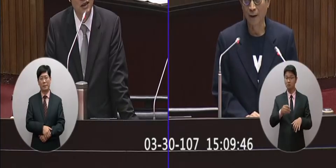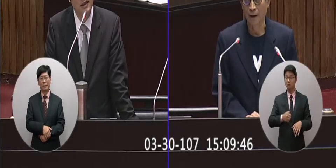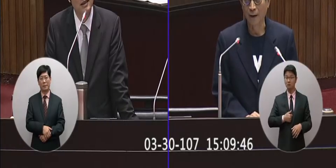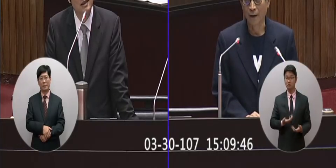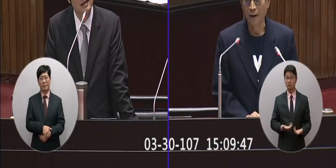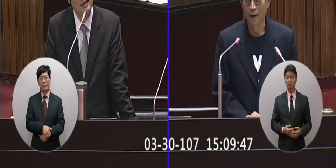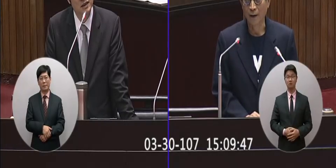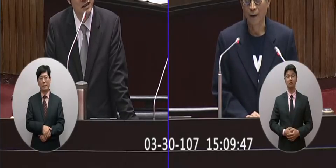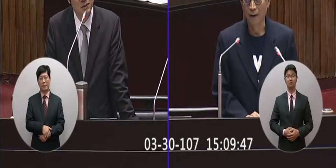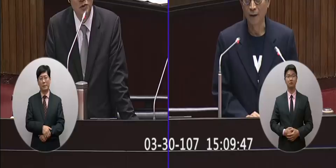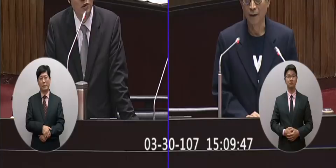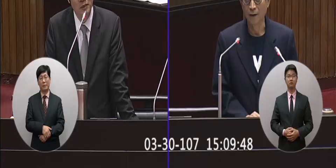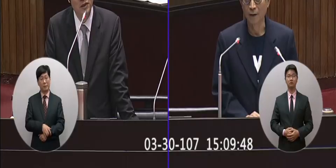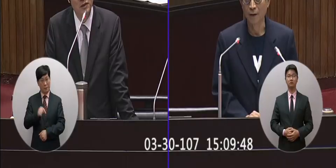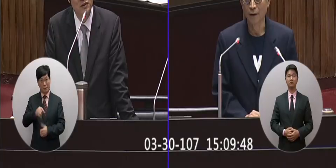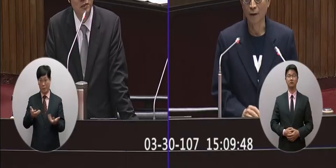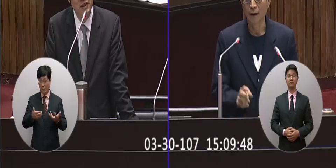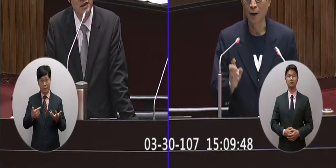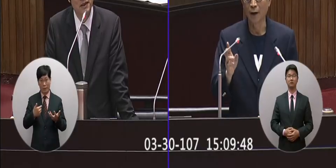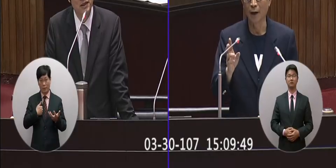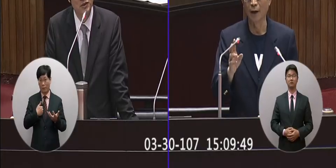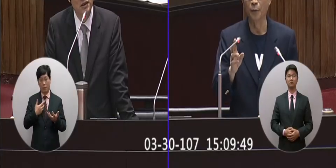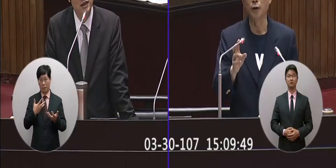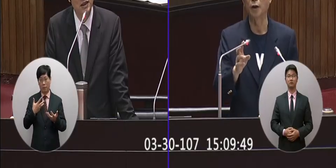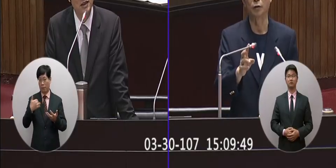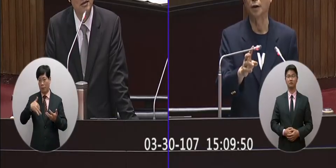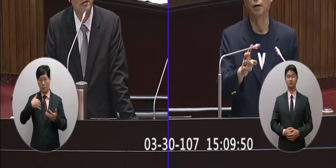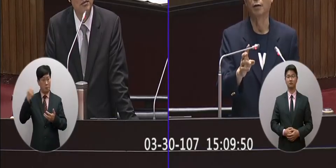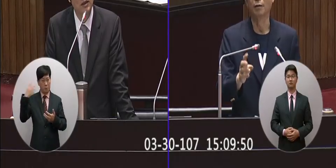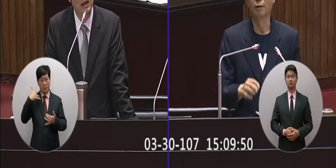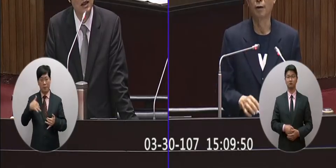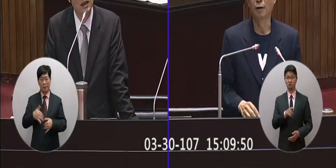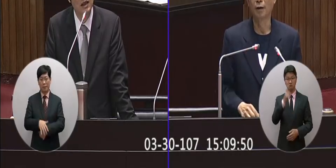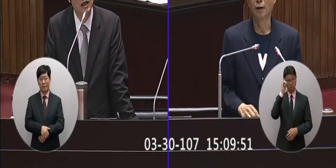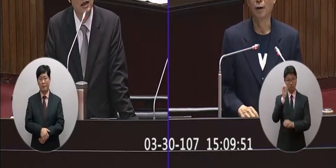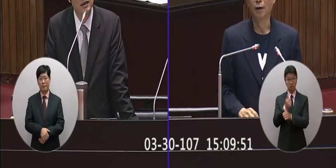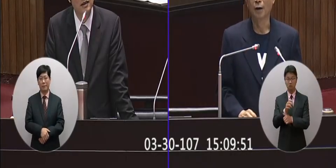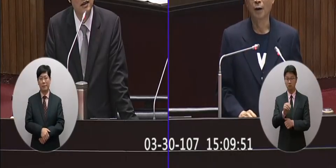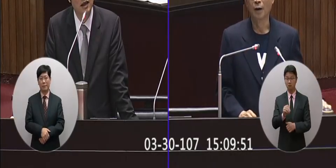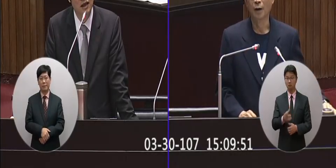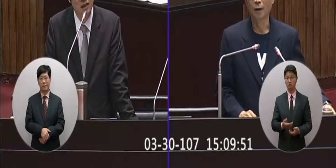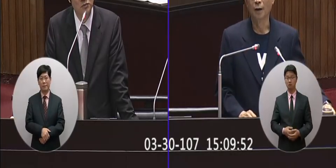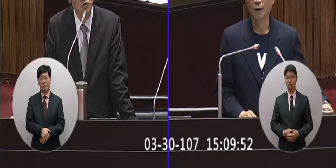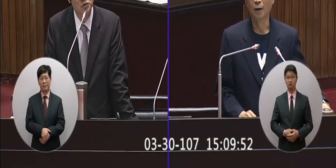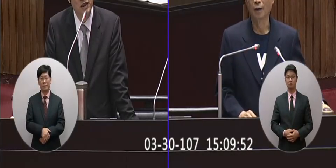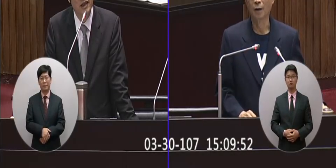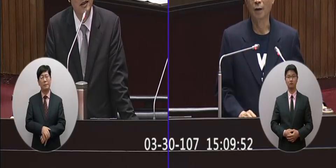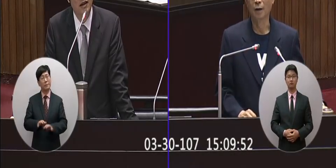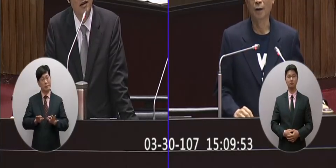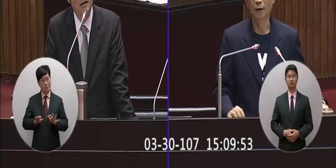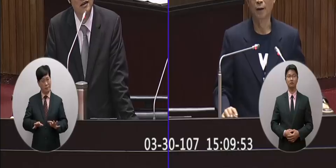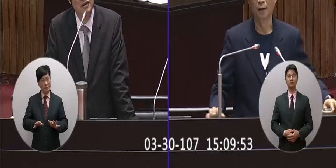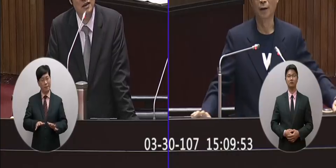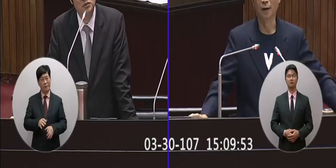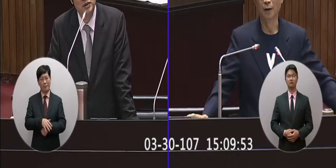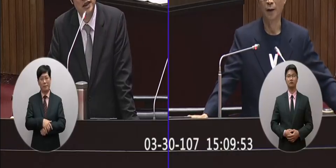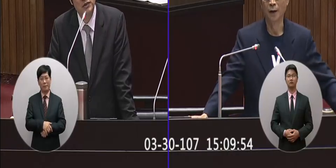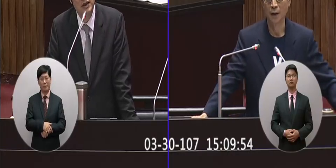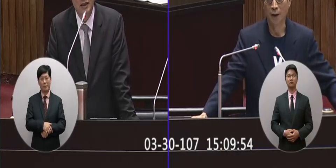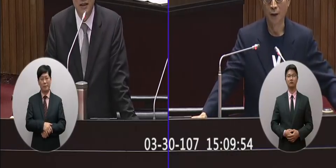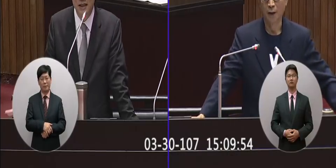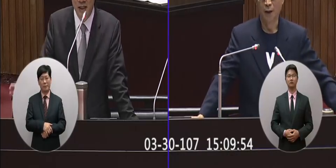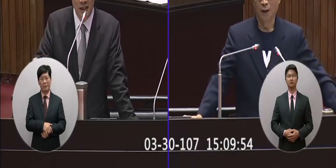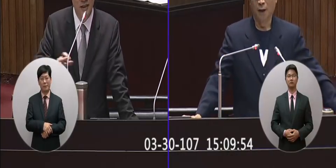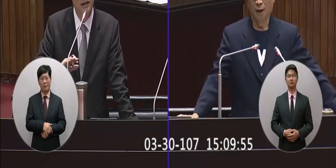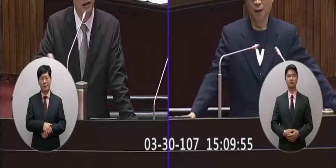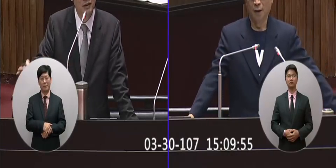我 这部分我没有这方面的讯息。 有没有考虑到？ 目前哈、目前